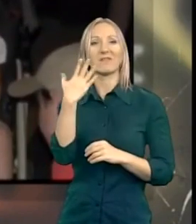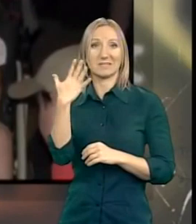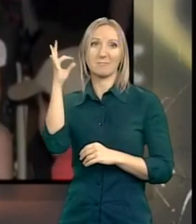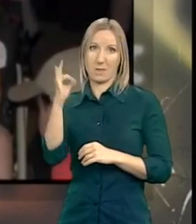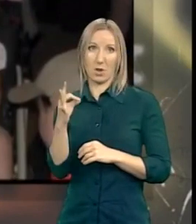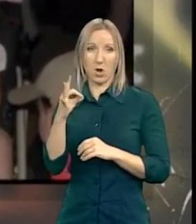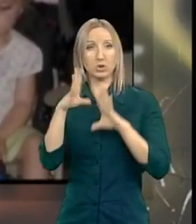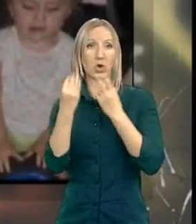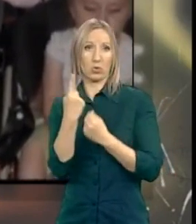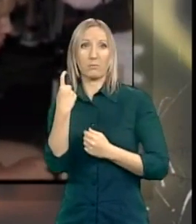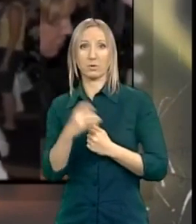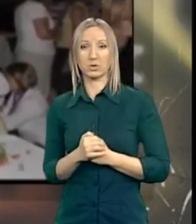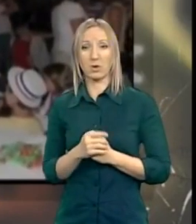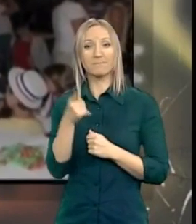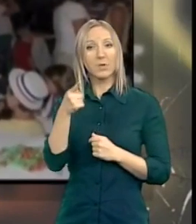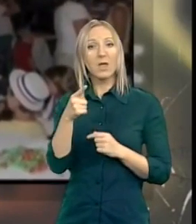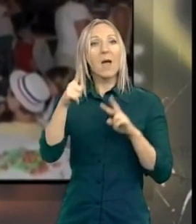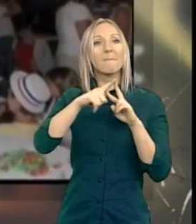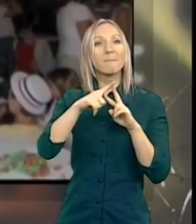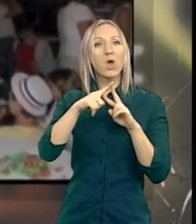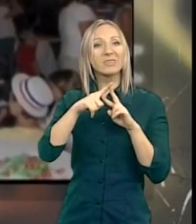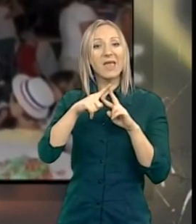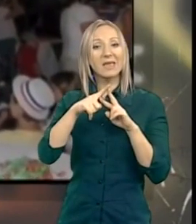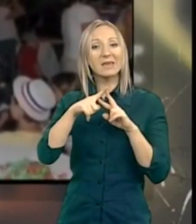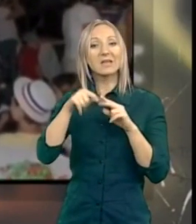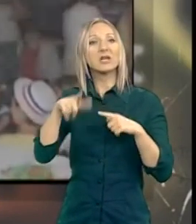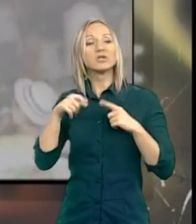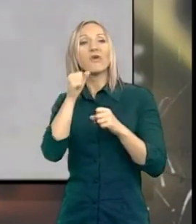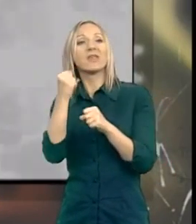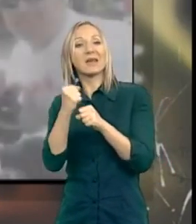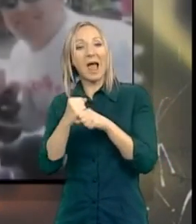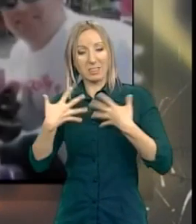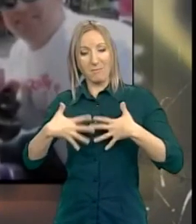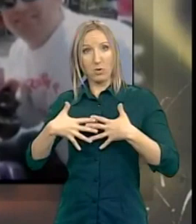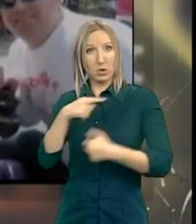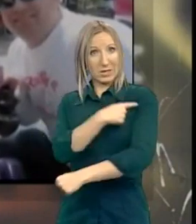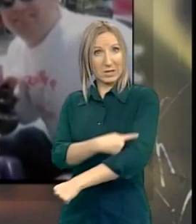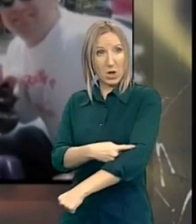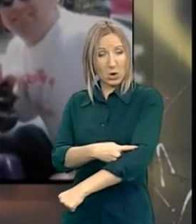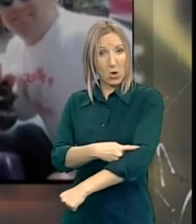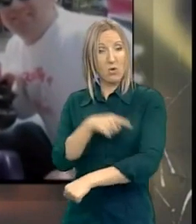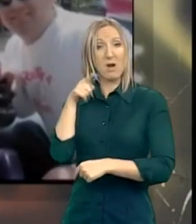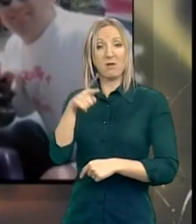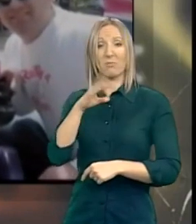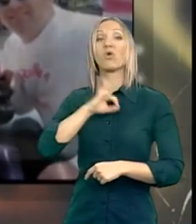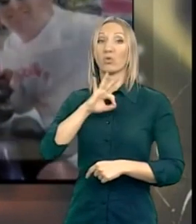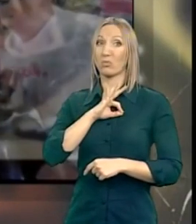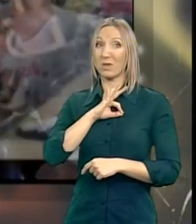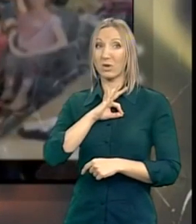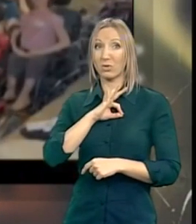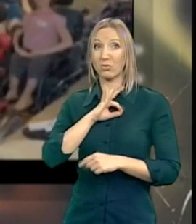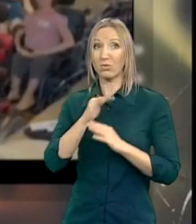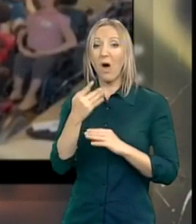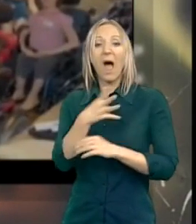Tada organizam ne stvara dovoljno proteina za život i rad motornih neurona, usled čega oni odumiru, a mišići kojima oni upravljaju